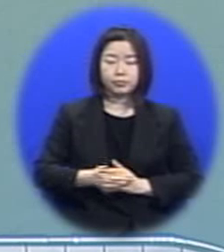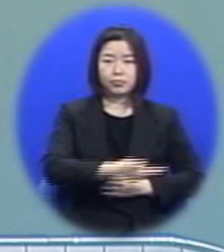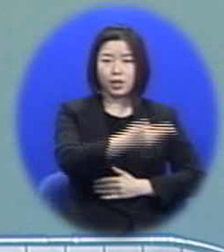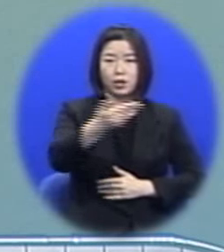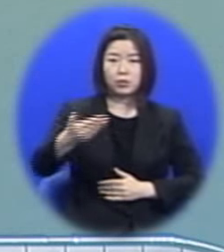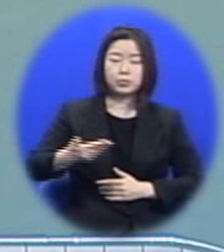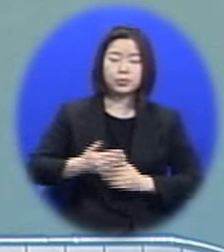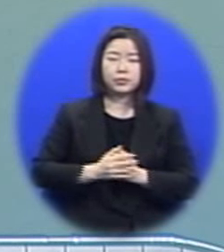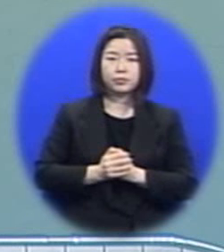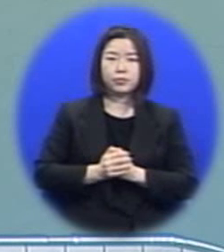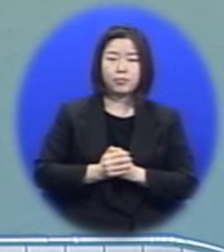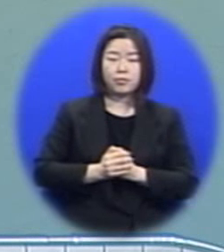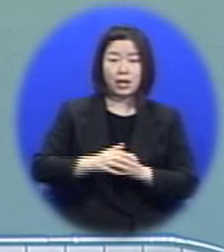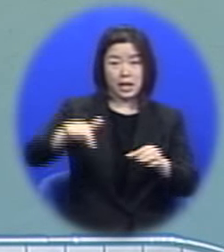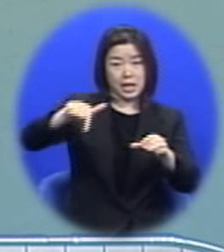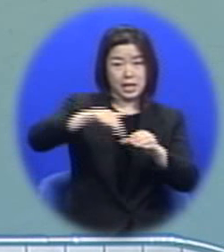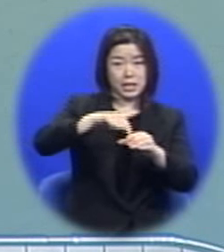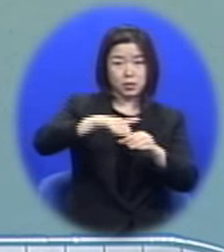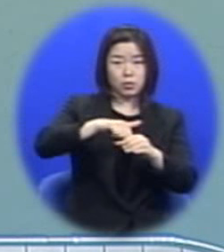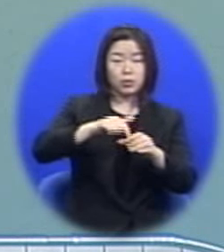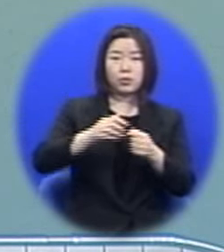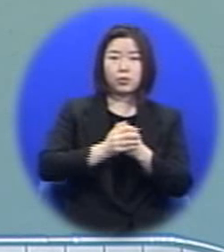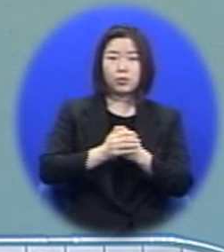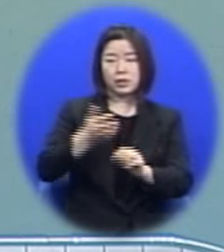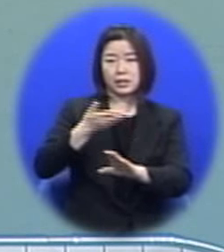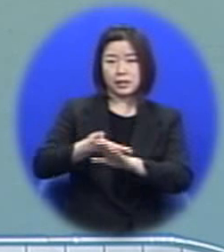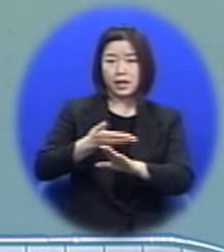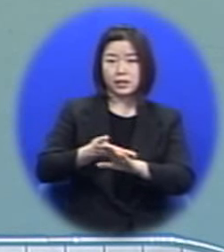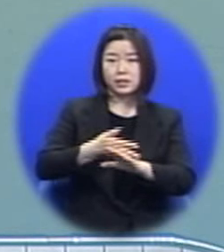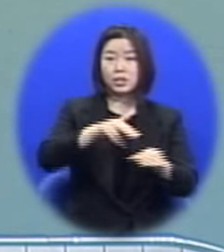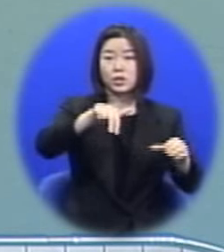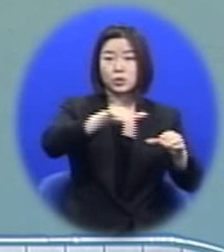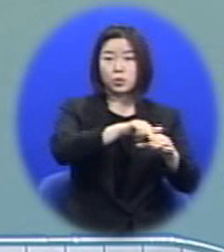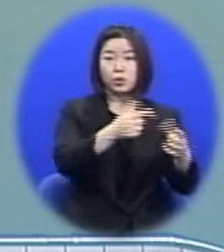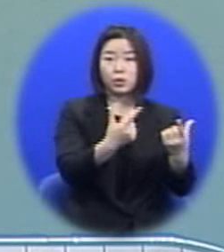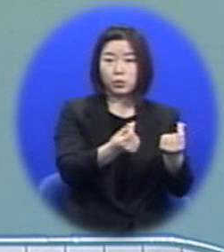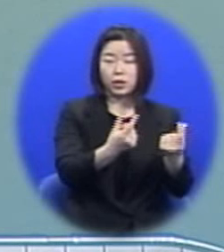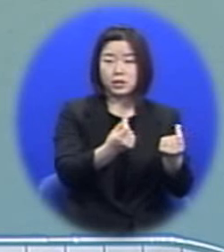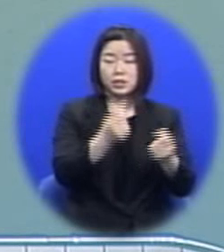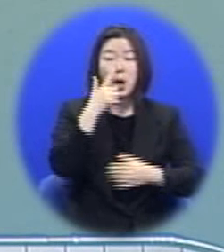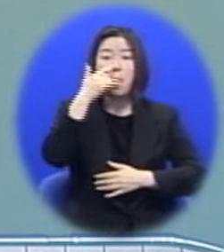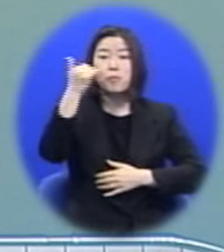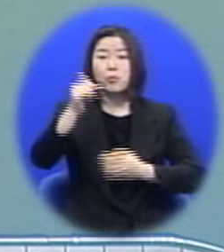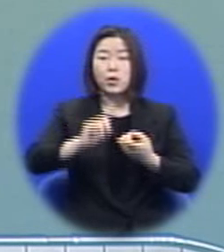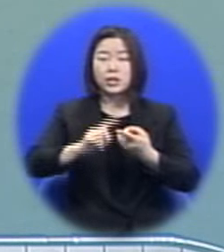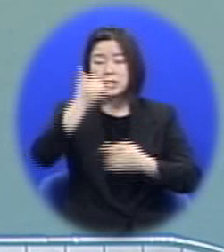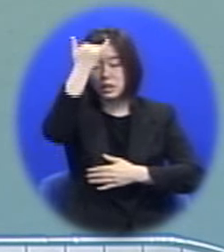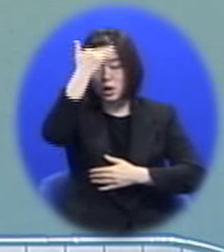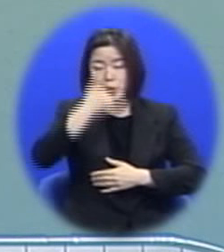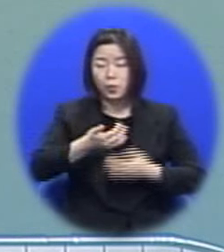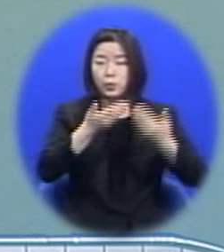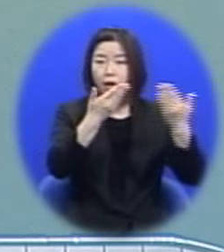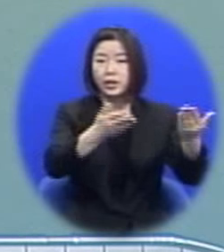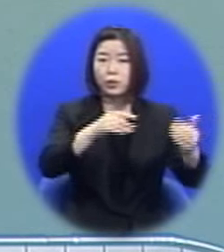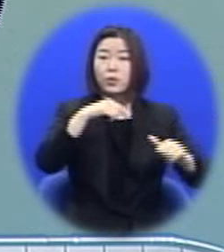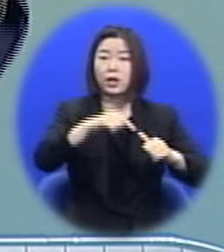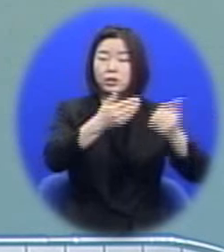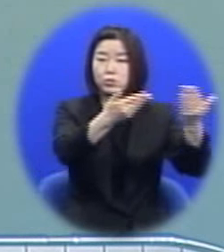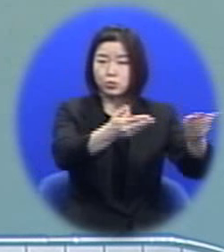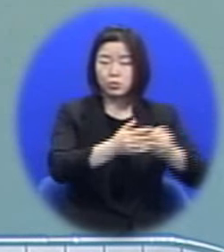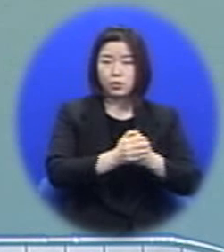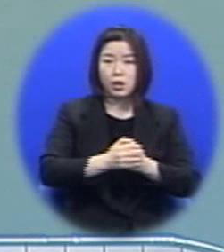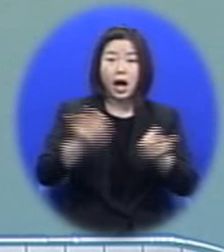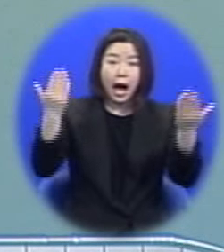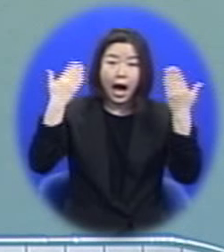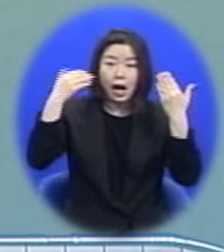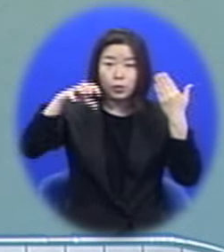여러분, 기독교 다른 종교와 똑같이 부모에게 대해서 효도하라고 가르칩니다. 학교에서도 다